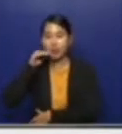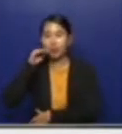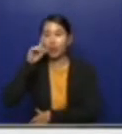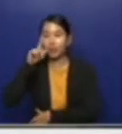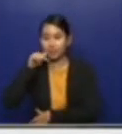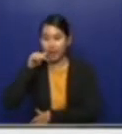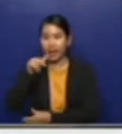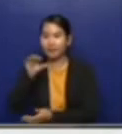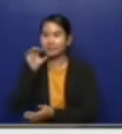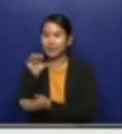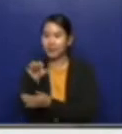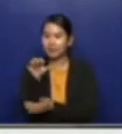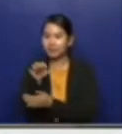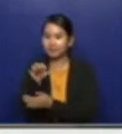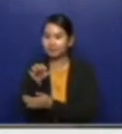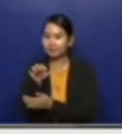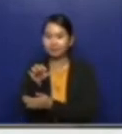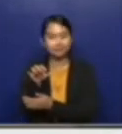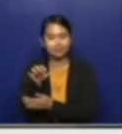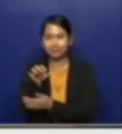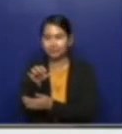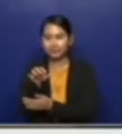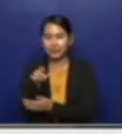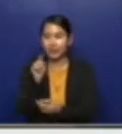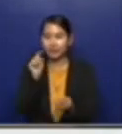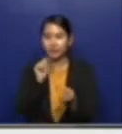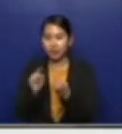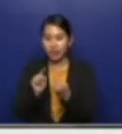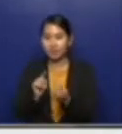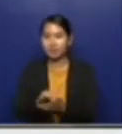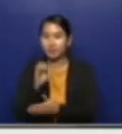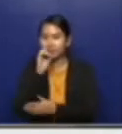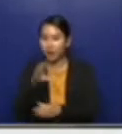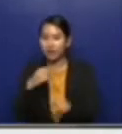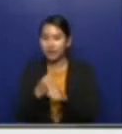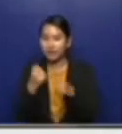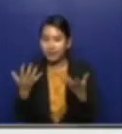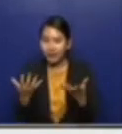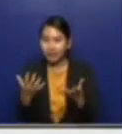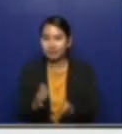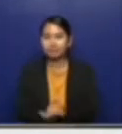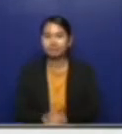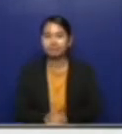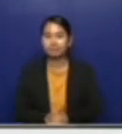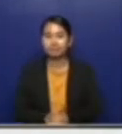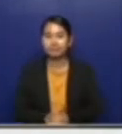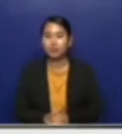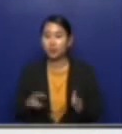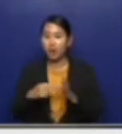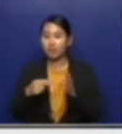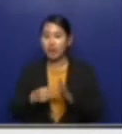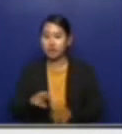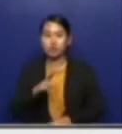ลูกได้ว่าไปใช้สิทธิ์ในลักษณะไหนเขาจะเป็นตัวของตัวเอง